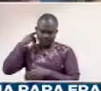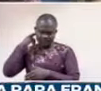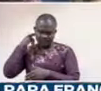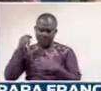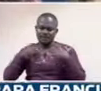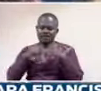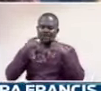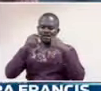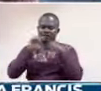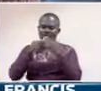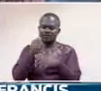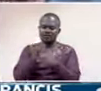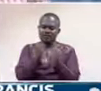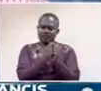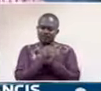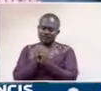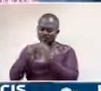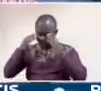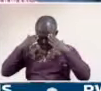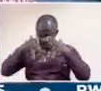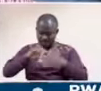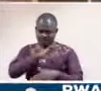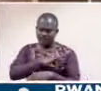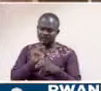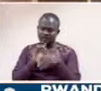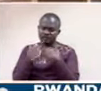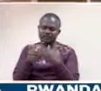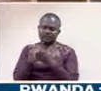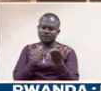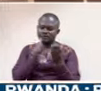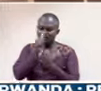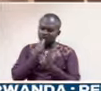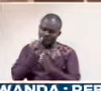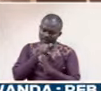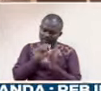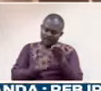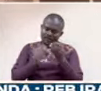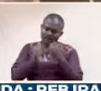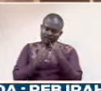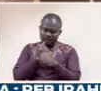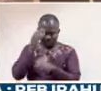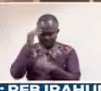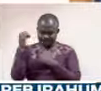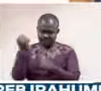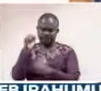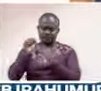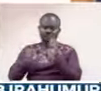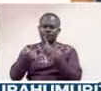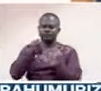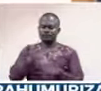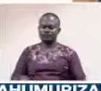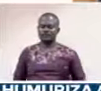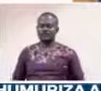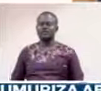Habitegeko yemeza ko ugukorera hamwe bagashyira imbere inyungu z'umuturage ari ryo banga bakoresheje uyu mwaka kugira ngo imihigo igerweho.